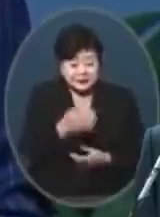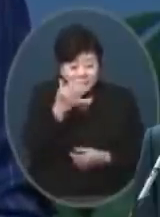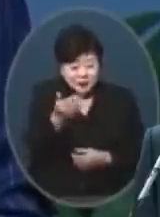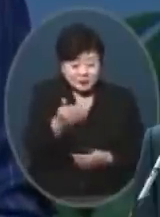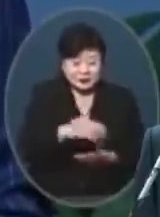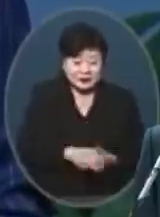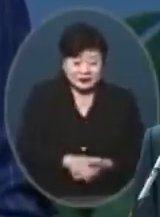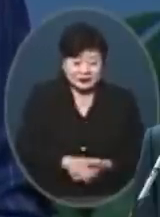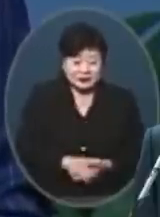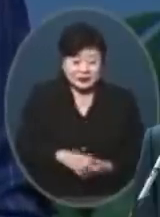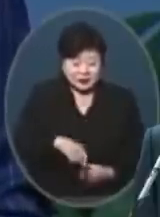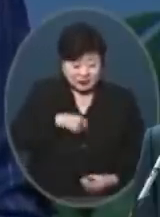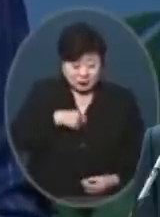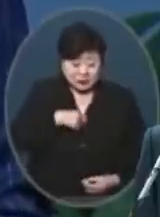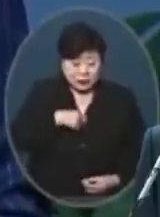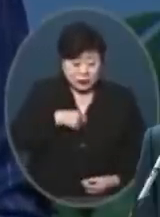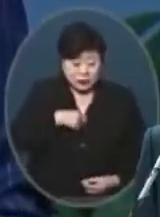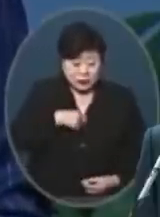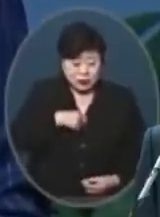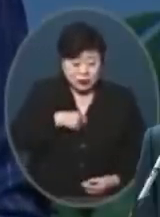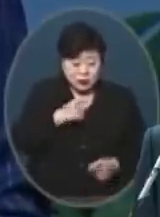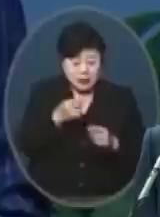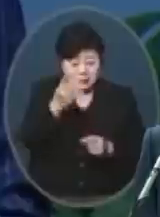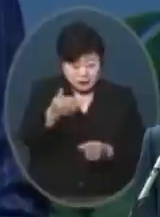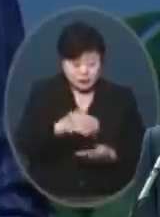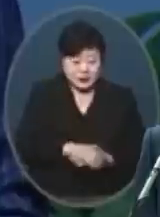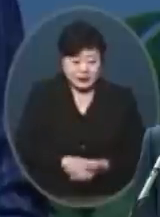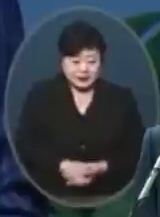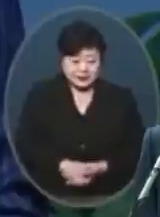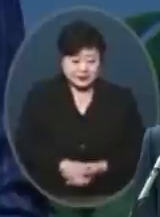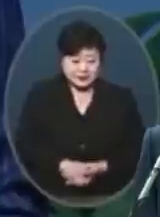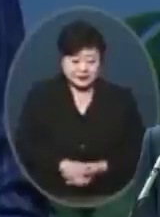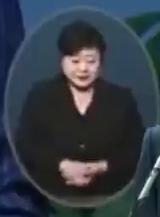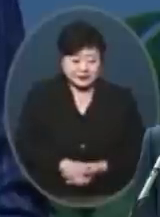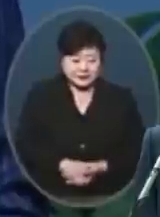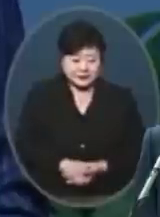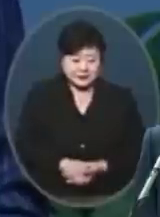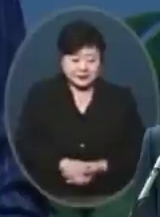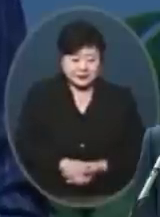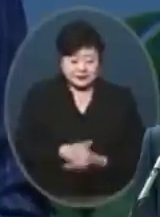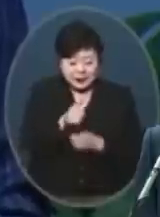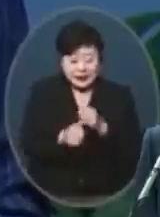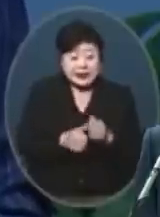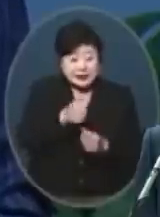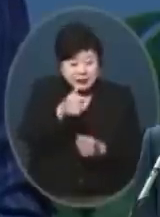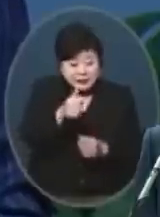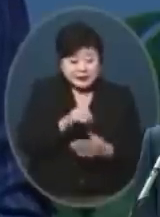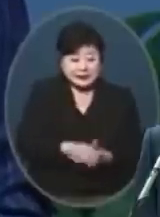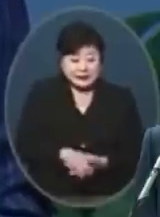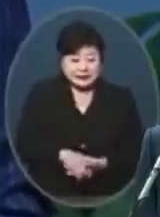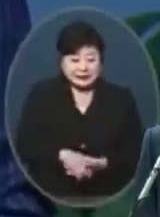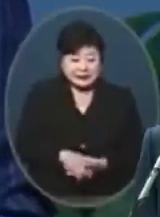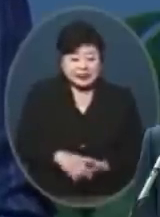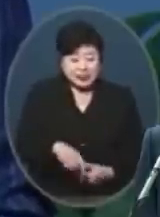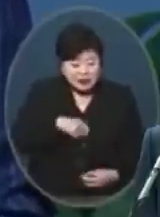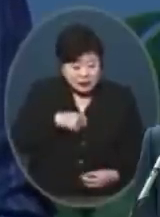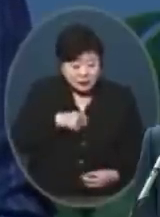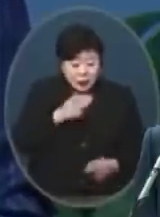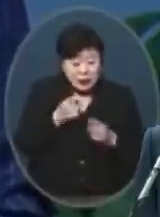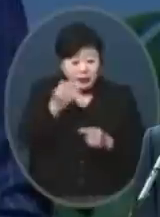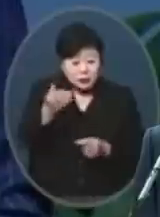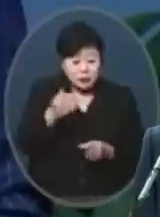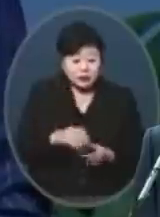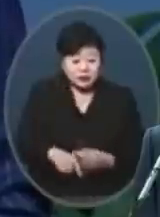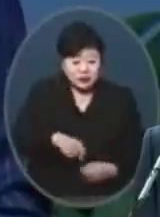여러분을 의롭다고 말씀해 주는 것입니다. 하나님이 의롭다고 말씀하신